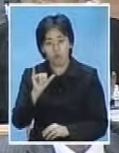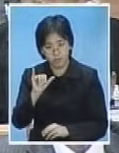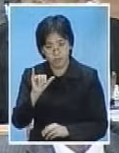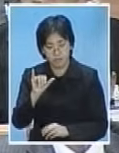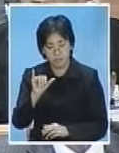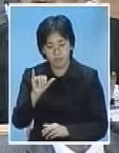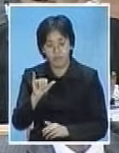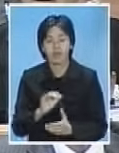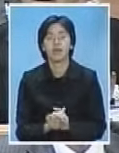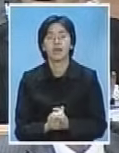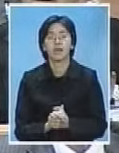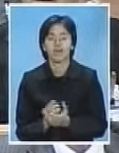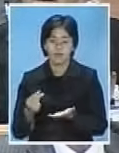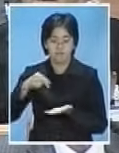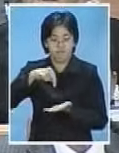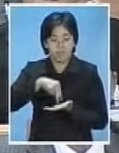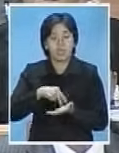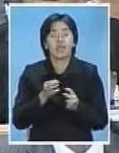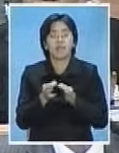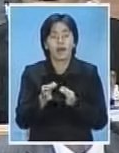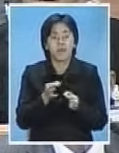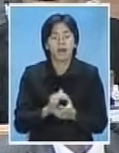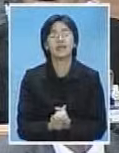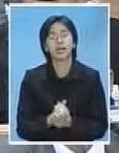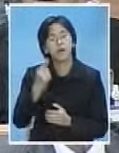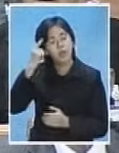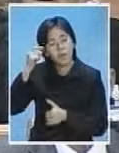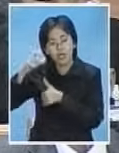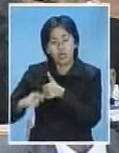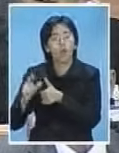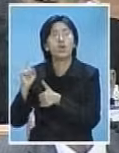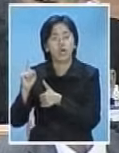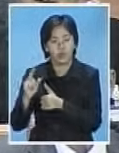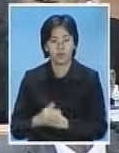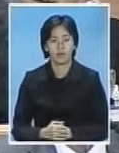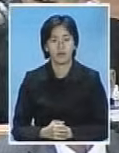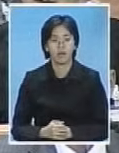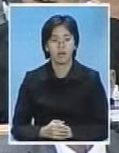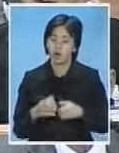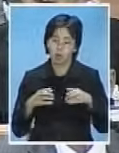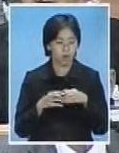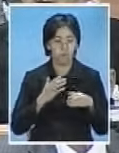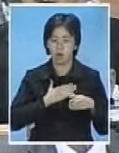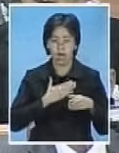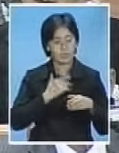ขึ้นบอกว่าเป็นความเห็นของคนคนเดียว ม่ใช่ความเห็นของพรร